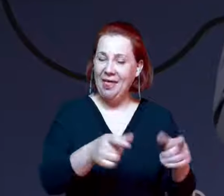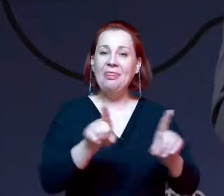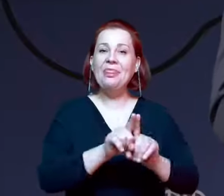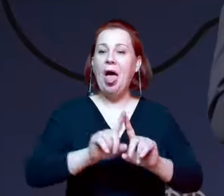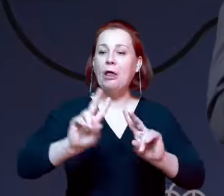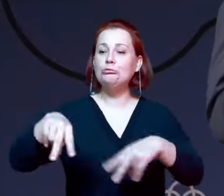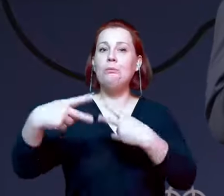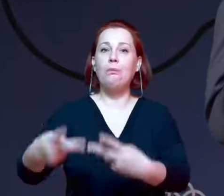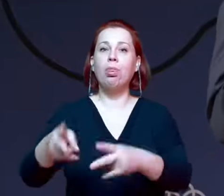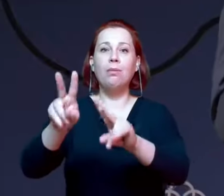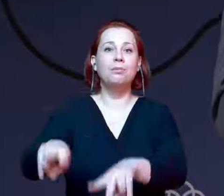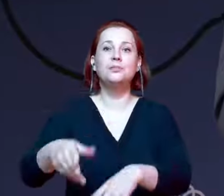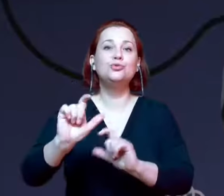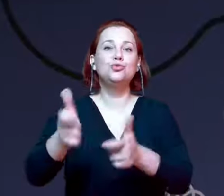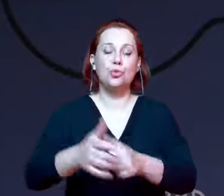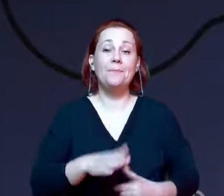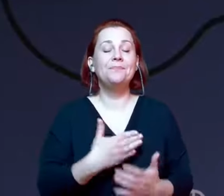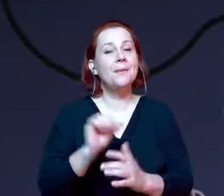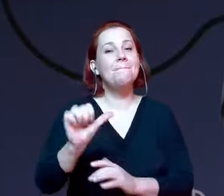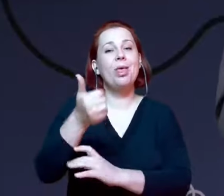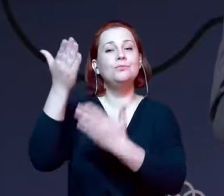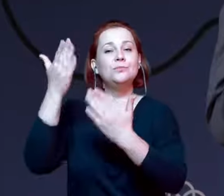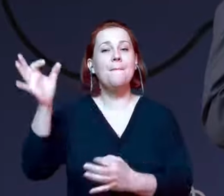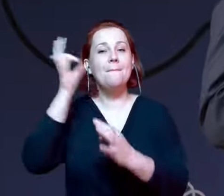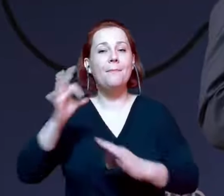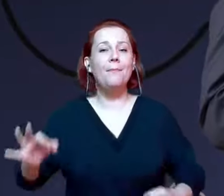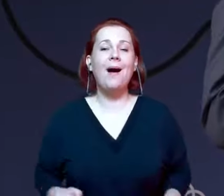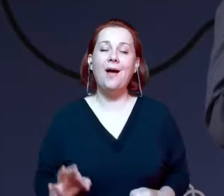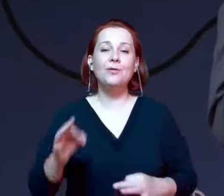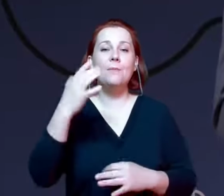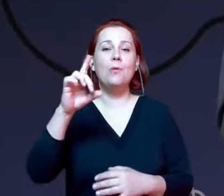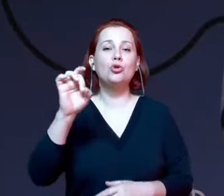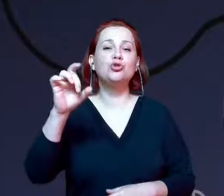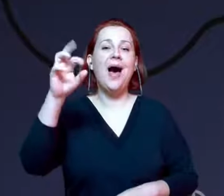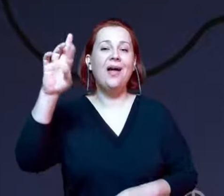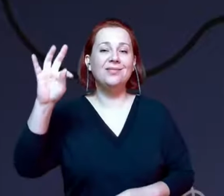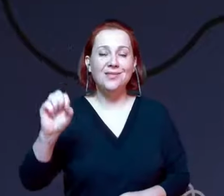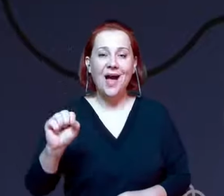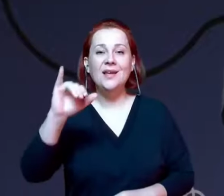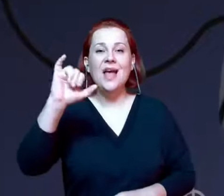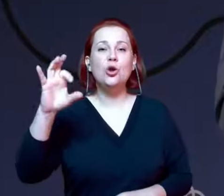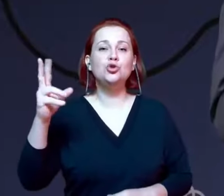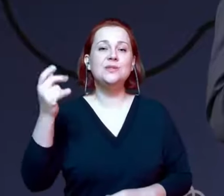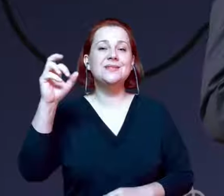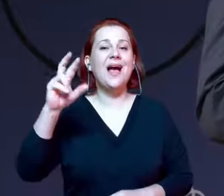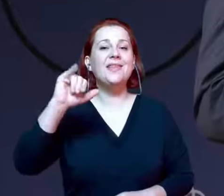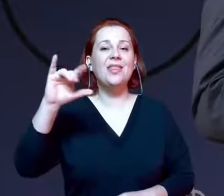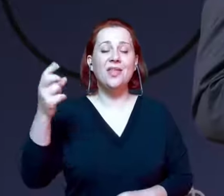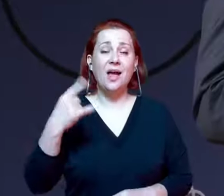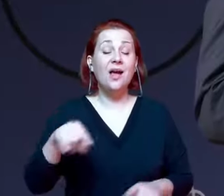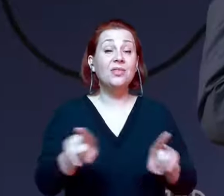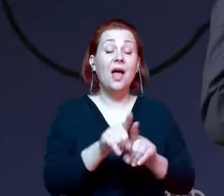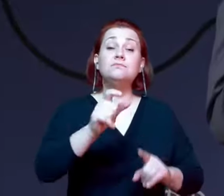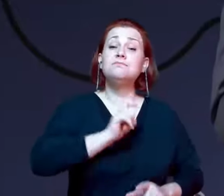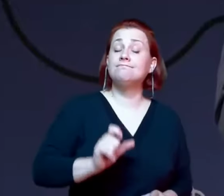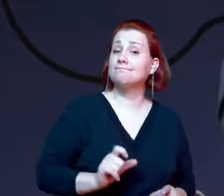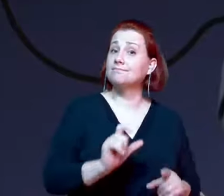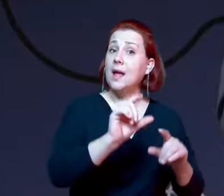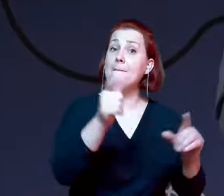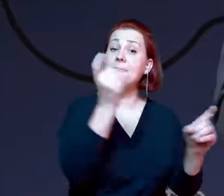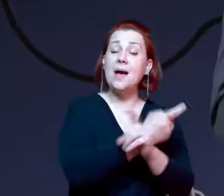sobie. Dlatego jako pierwszą poproszę o zabranie głosu panią Małgorzatę Jarosińską-Jedynak, sekretarz stanu i pełnomocnika do spraw WF